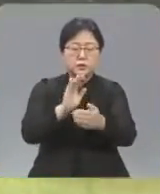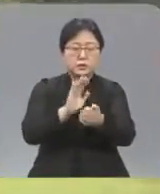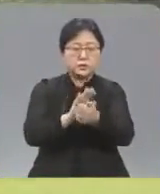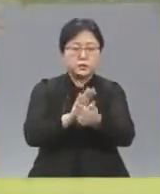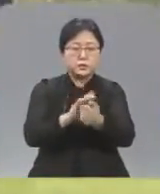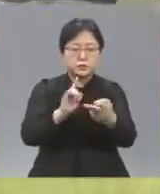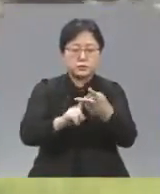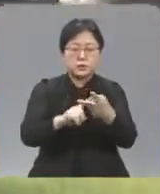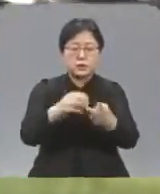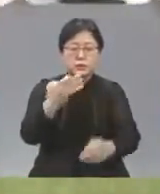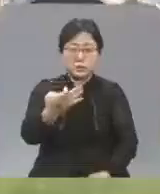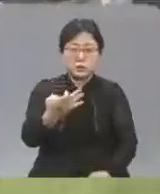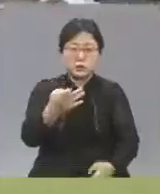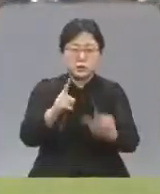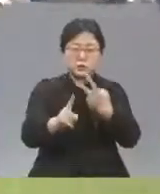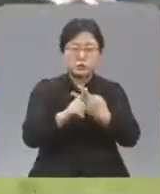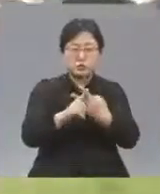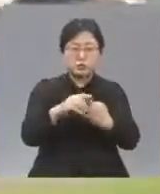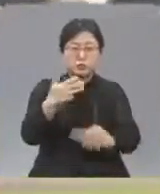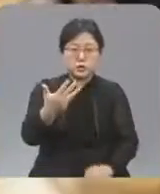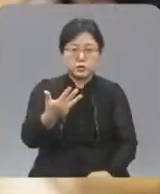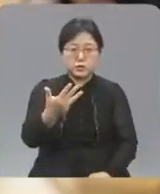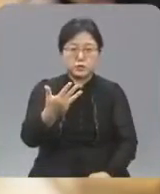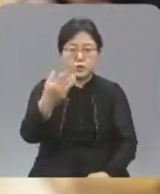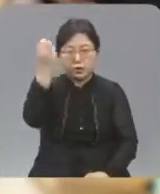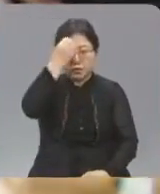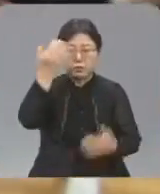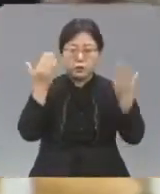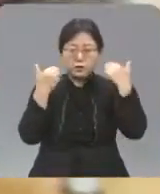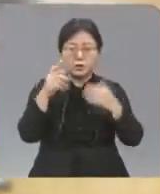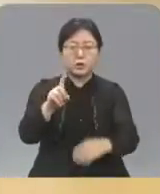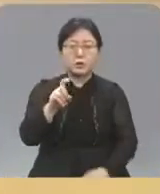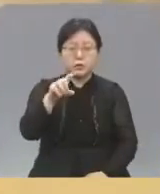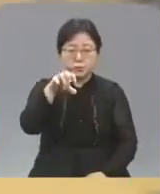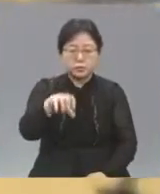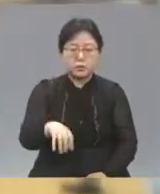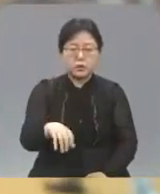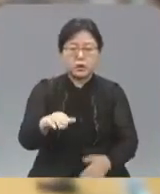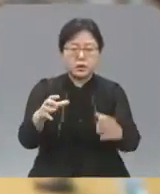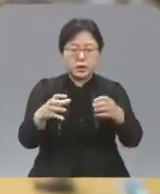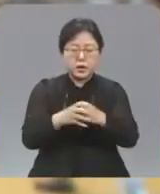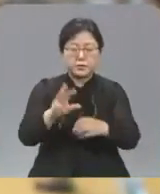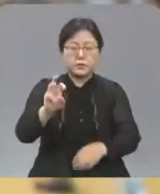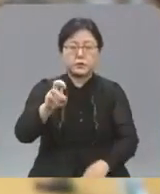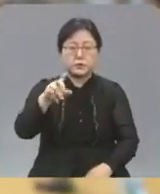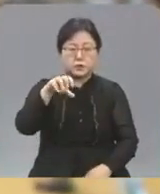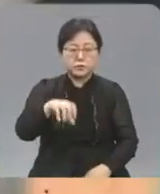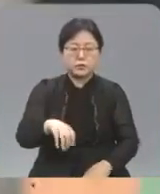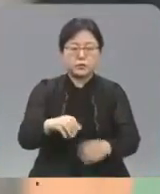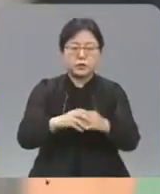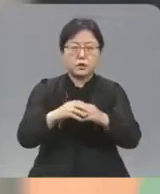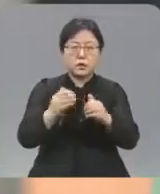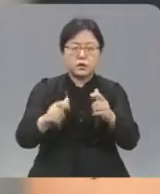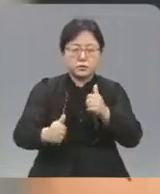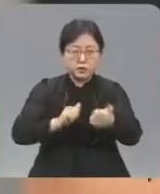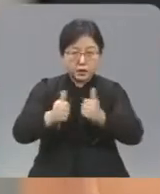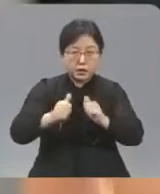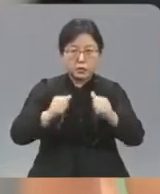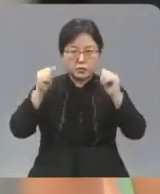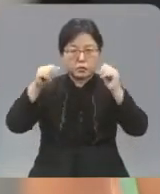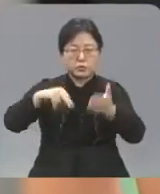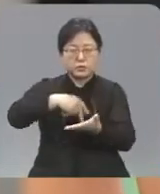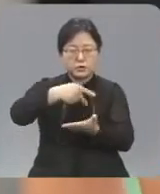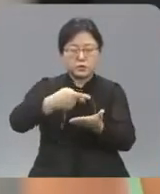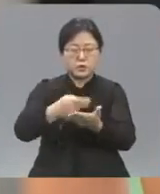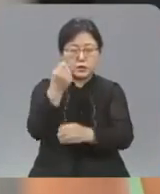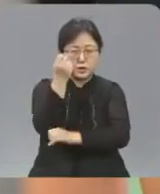대상은 초등학교 14곳과 중학교 8곳, 고등학교 11곳 등 모두 33곳이며 육상과 체조 등